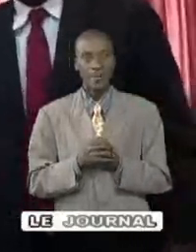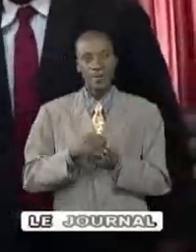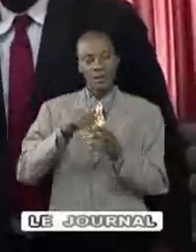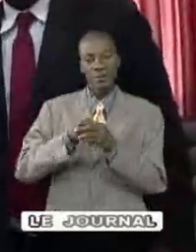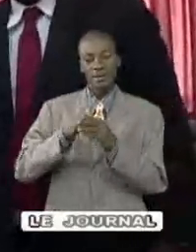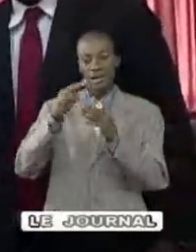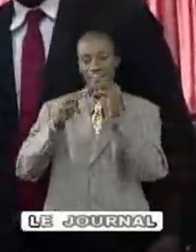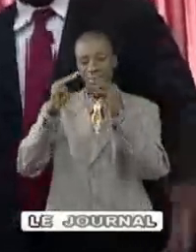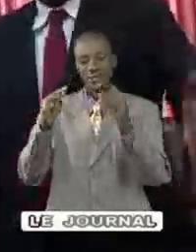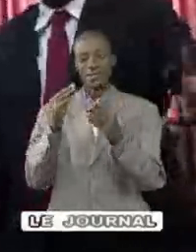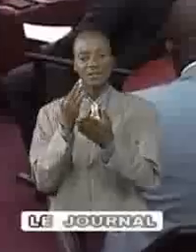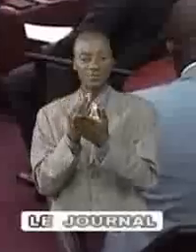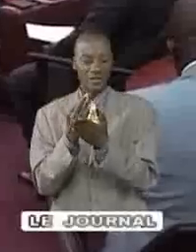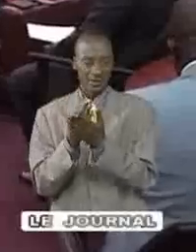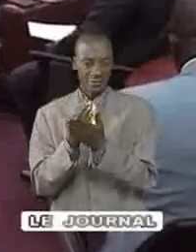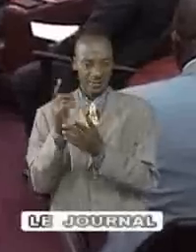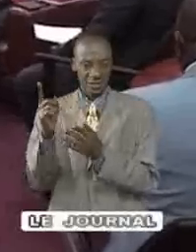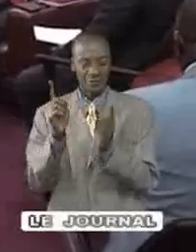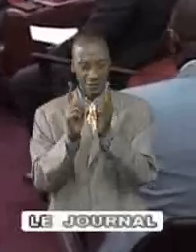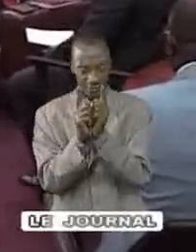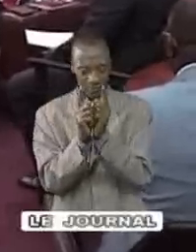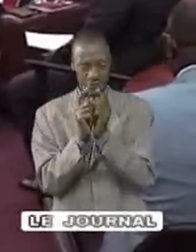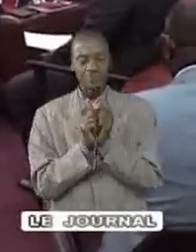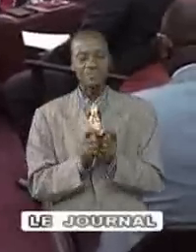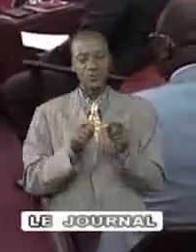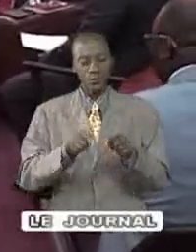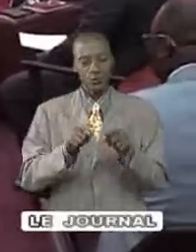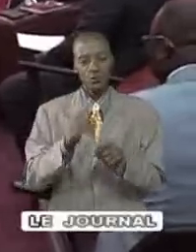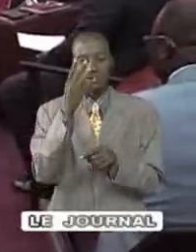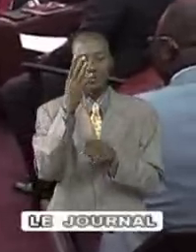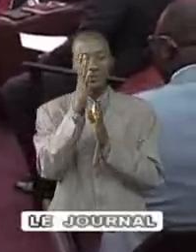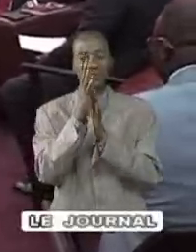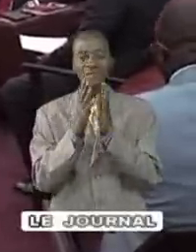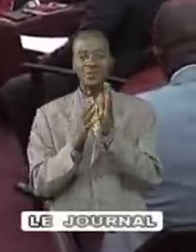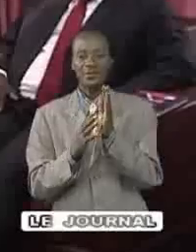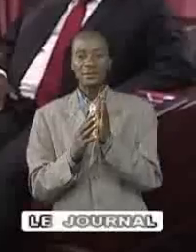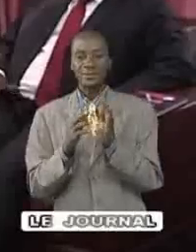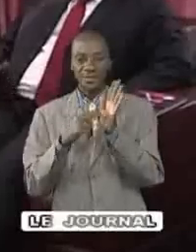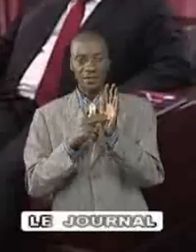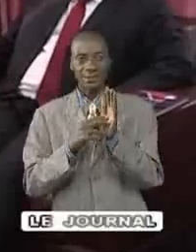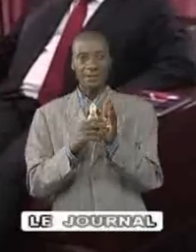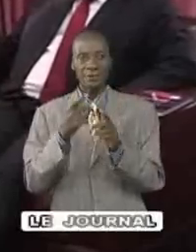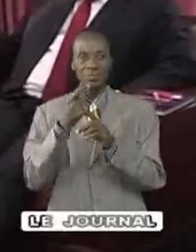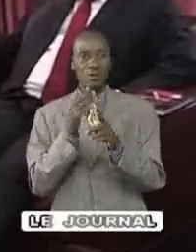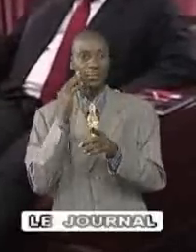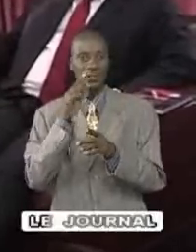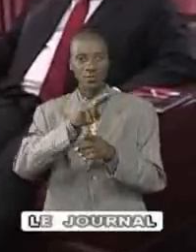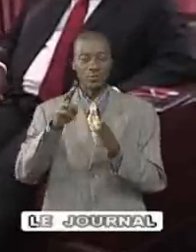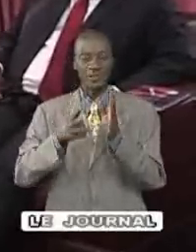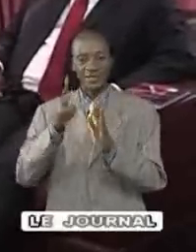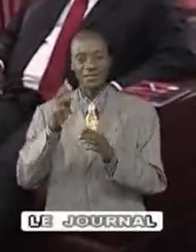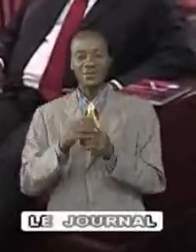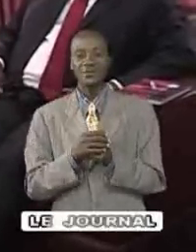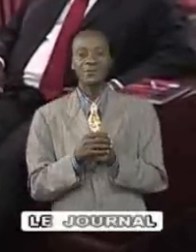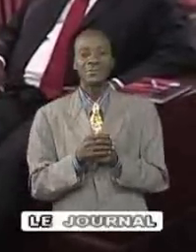que la rencontre hautement technique a eu lieu ce jeudi 7 mars 2013 entre le ministre délégué aux Finances et la